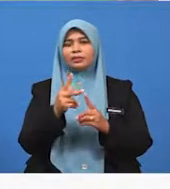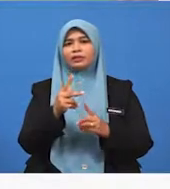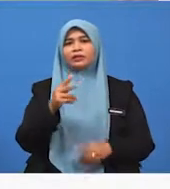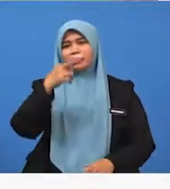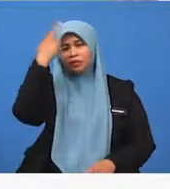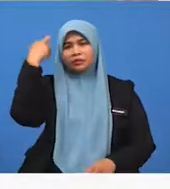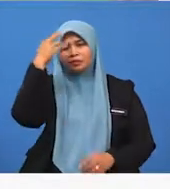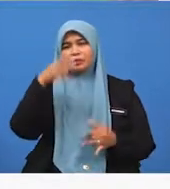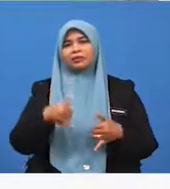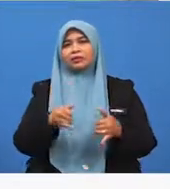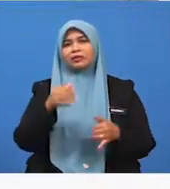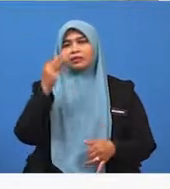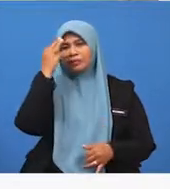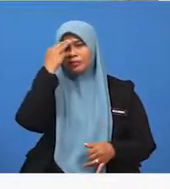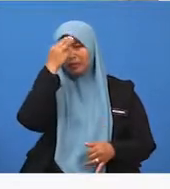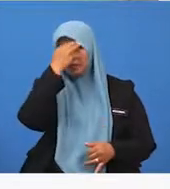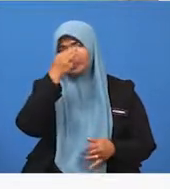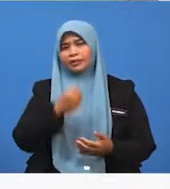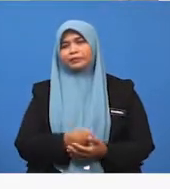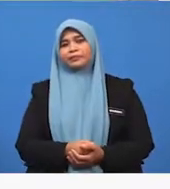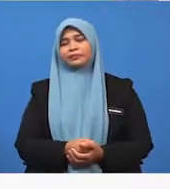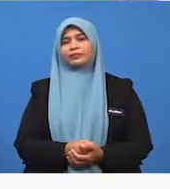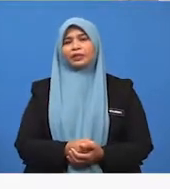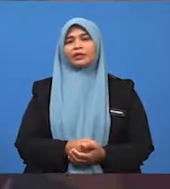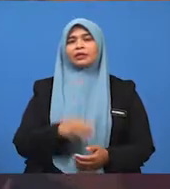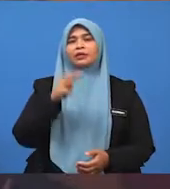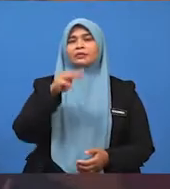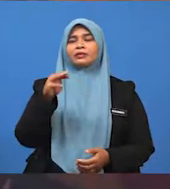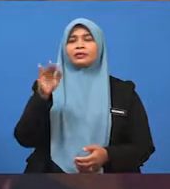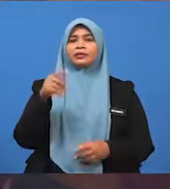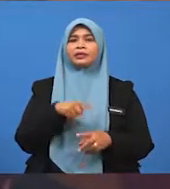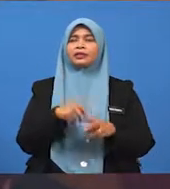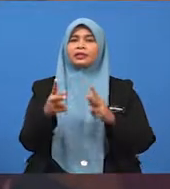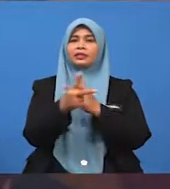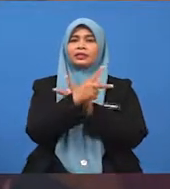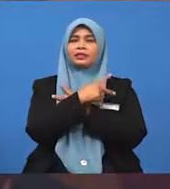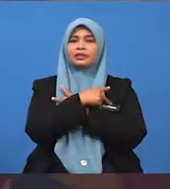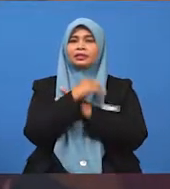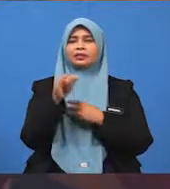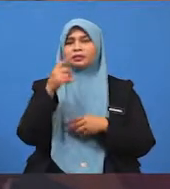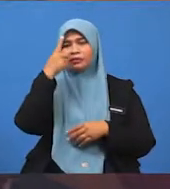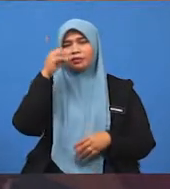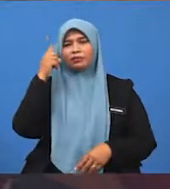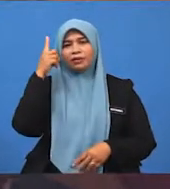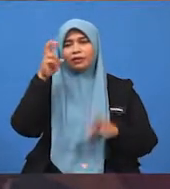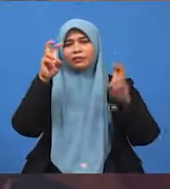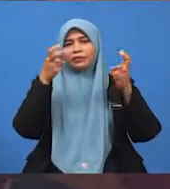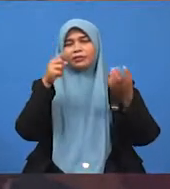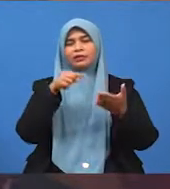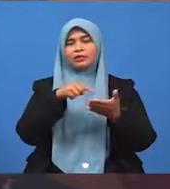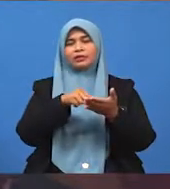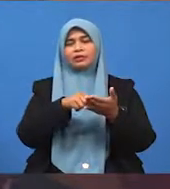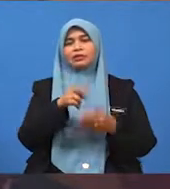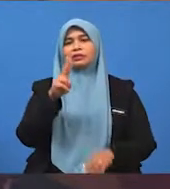melalui perantaraan Malaikat Jibril. Murid-murid yang dikasihi sekalian, untuk lebih memahami topik